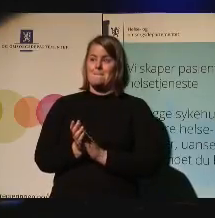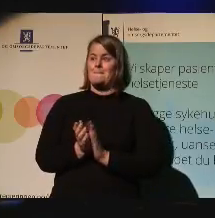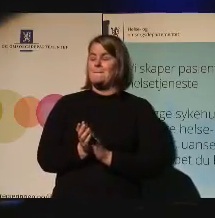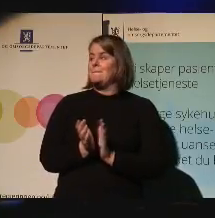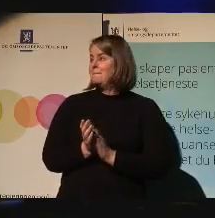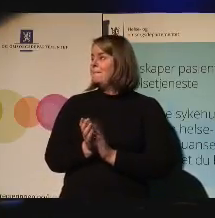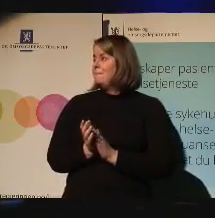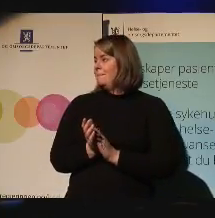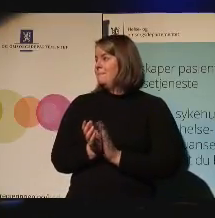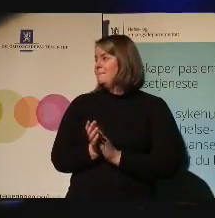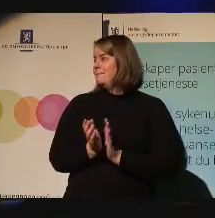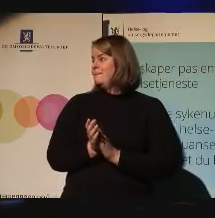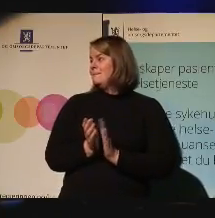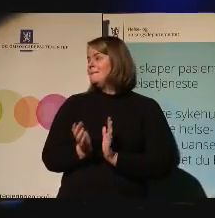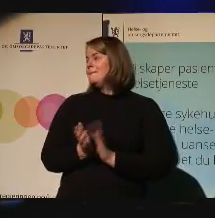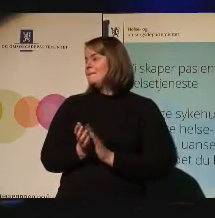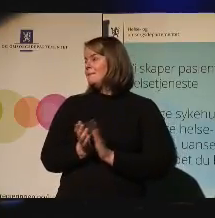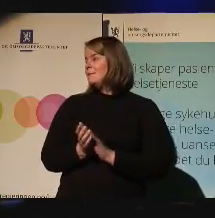Tusen takk, Jean. Takk skal du ha.